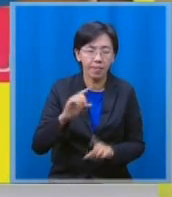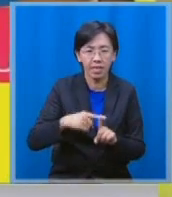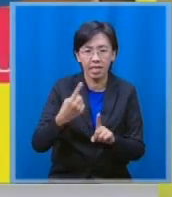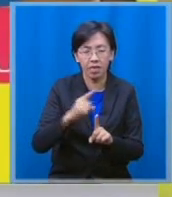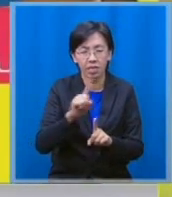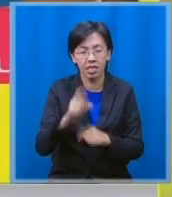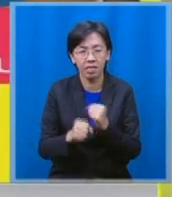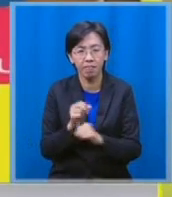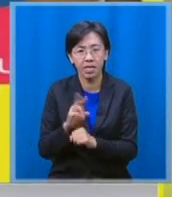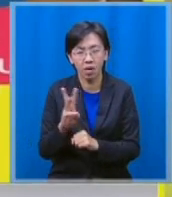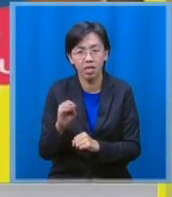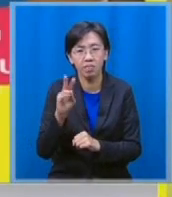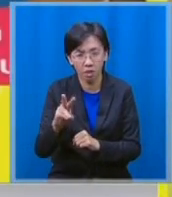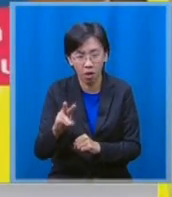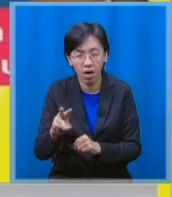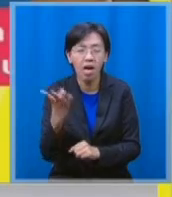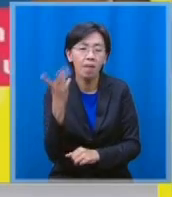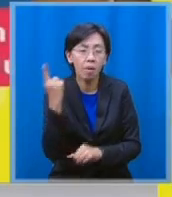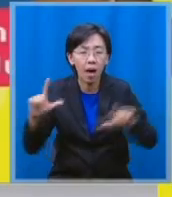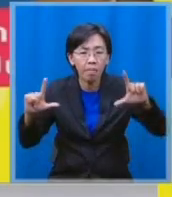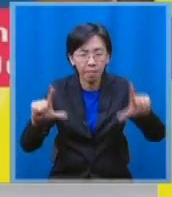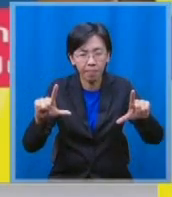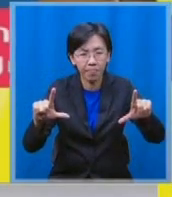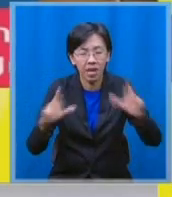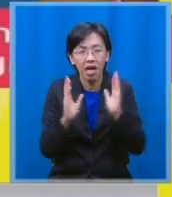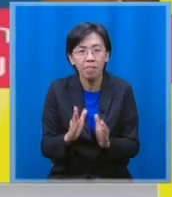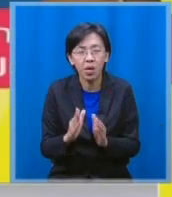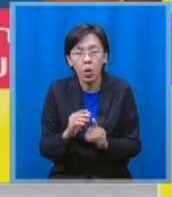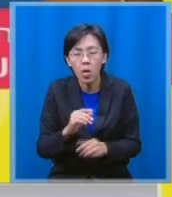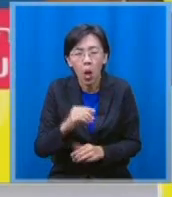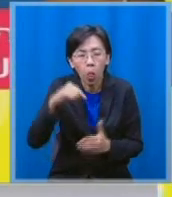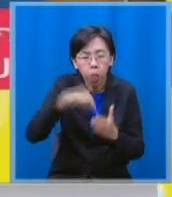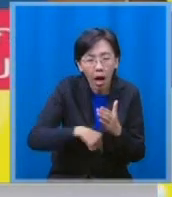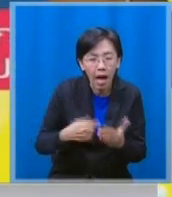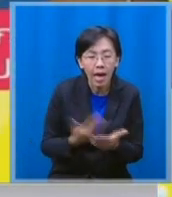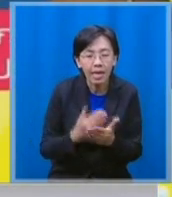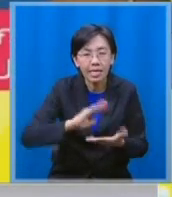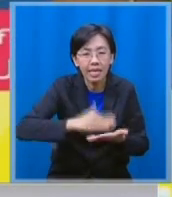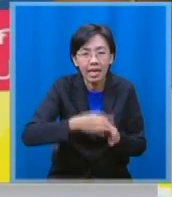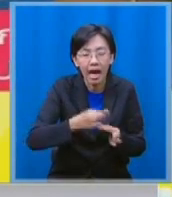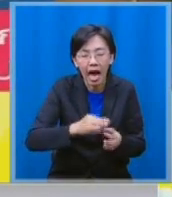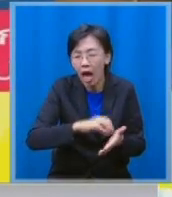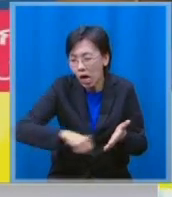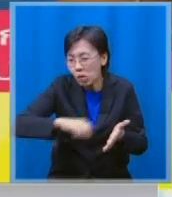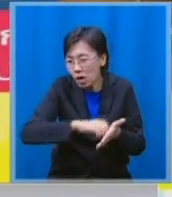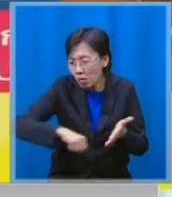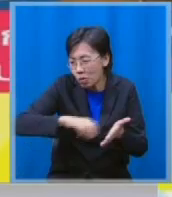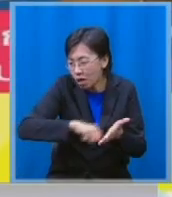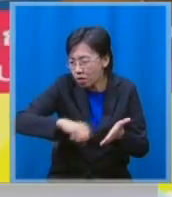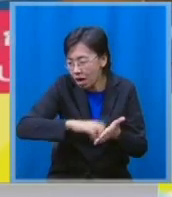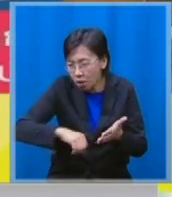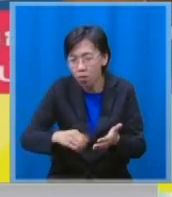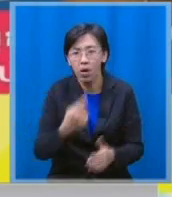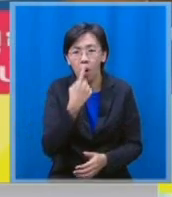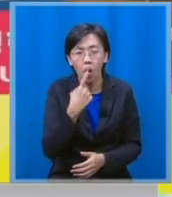คม2562คือเมื่อวานนี้กรณีที่มีโกงในการดูดเงินในบัญชีธนาคารนะคะวันนี้เนี่ยทาง True Money